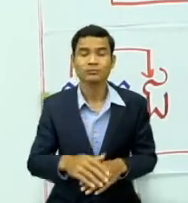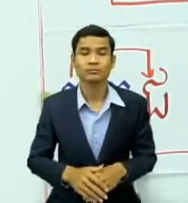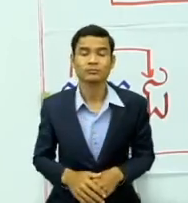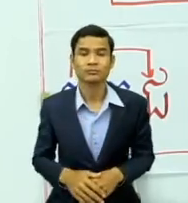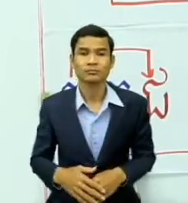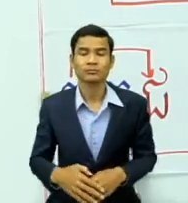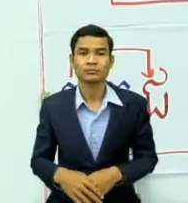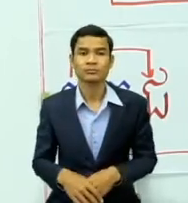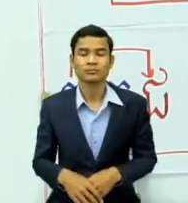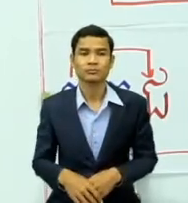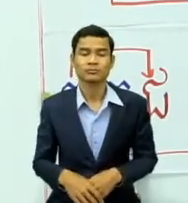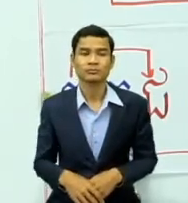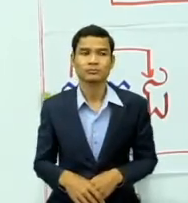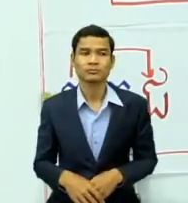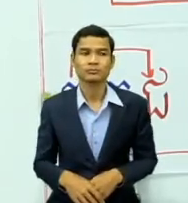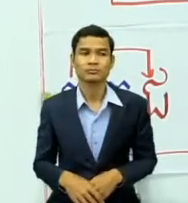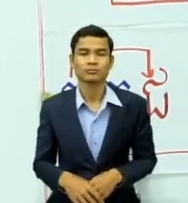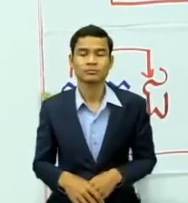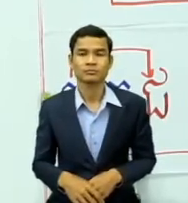ánh.